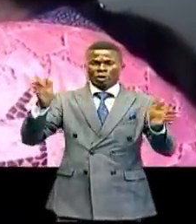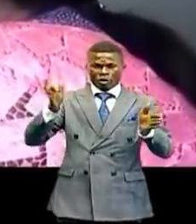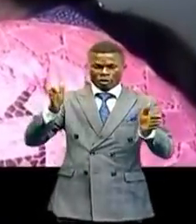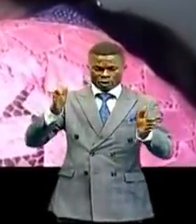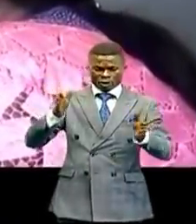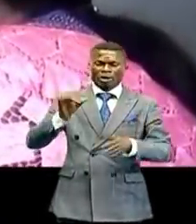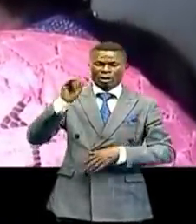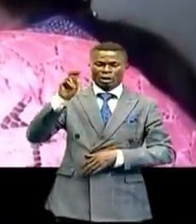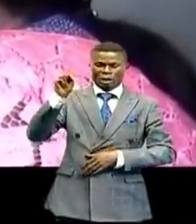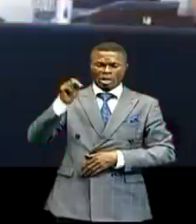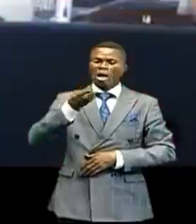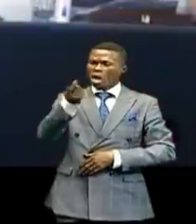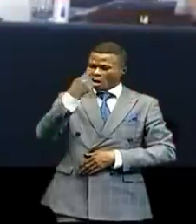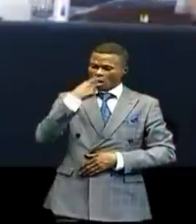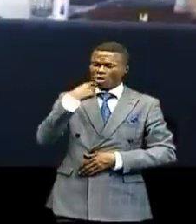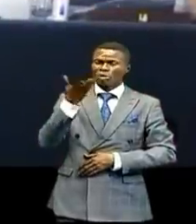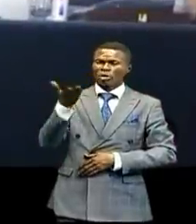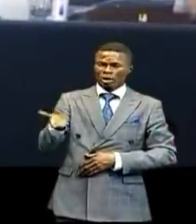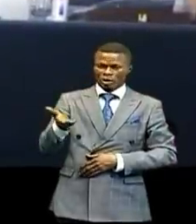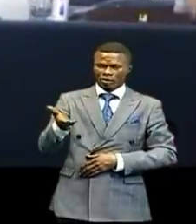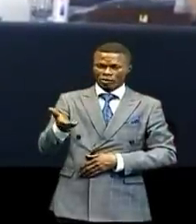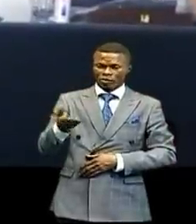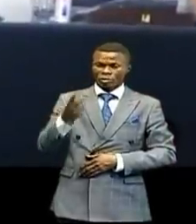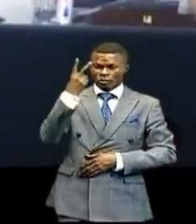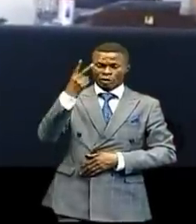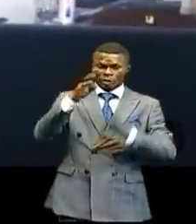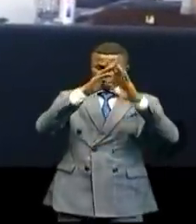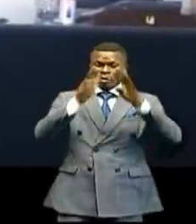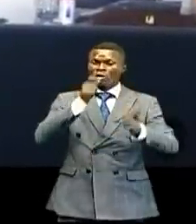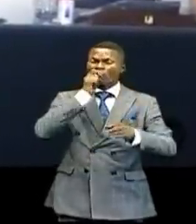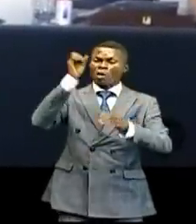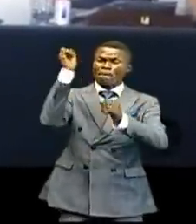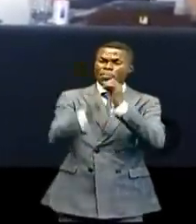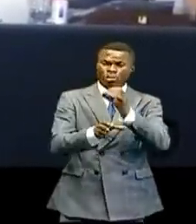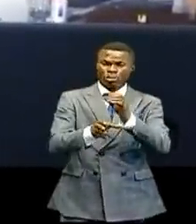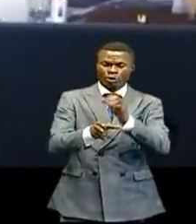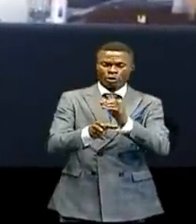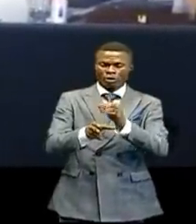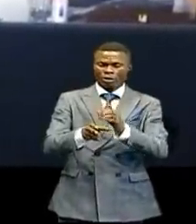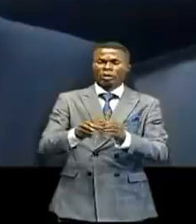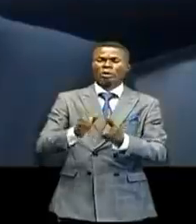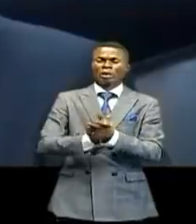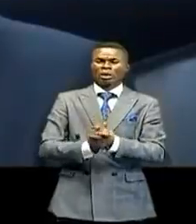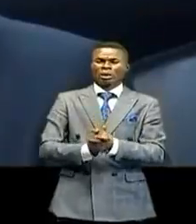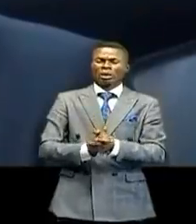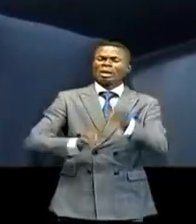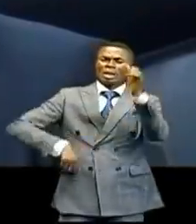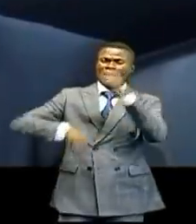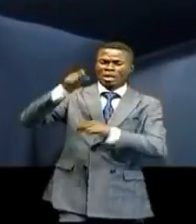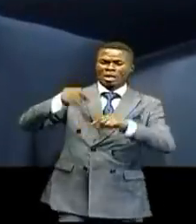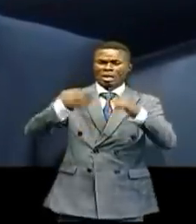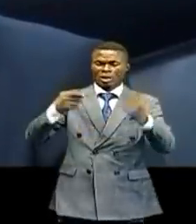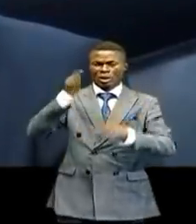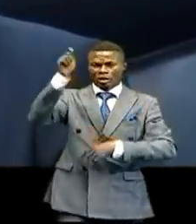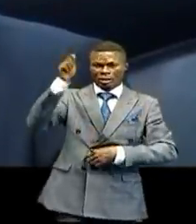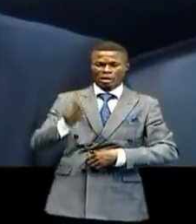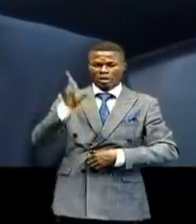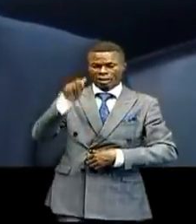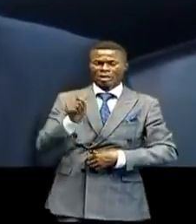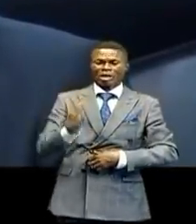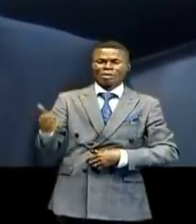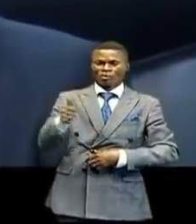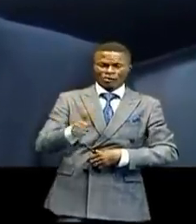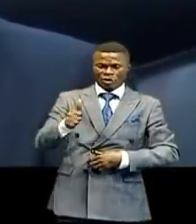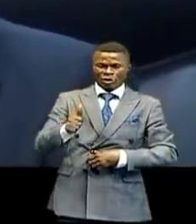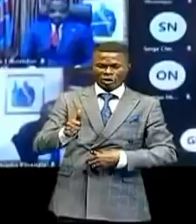références d'Itombwe pour des soins appropriés. Deux maisons ont été incendiées. L'ennemi a été repoussé par les éléments du 121e